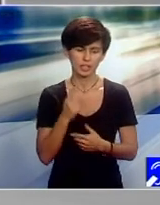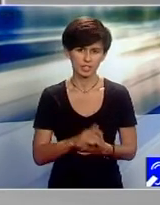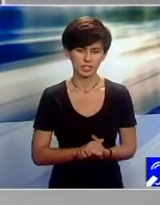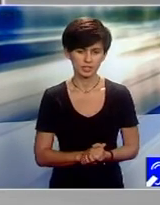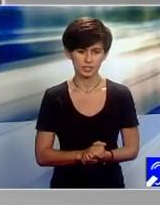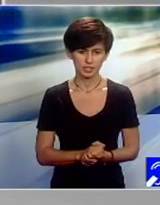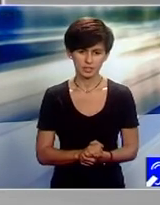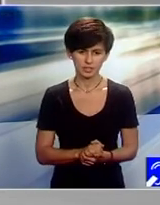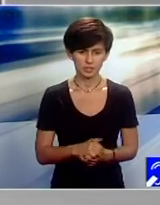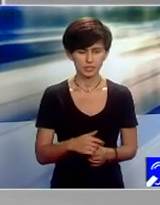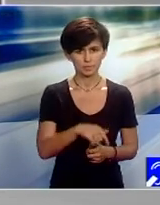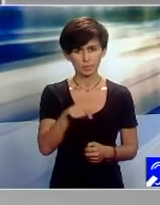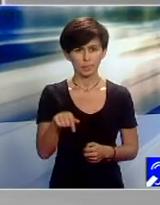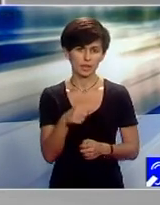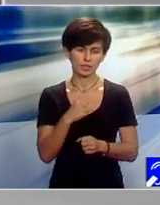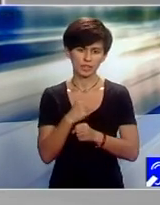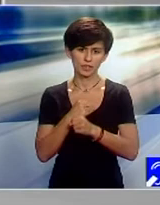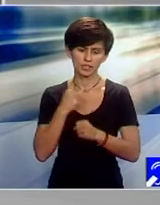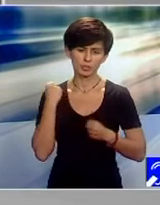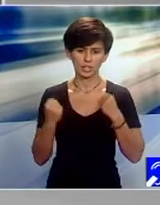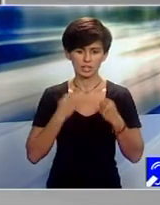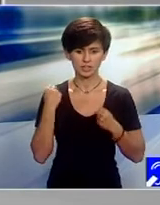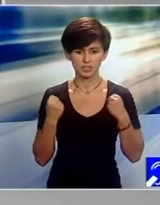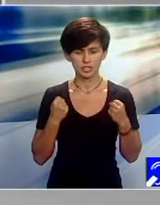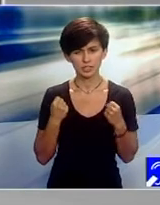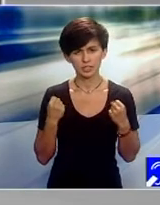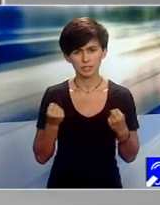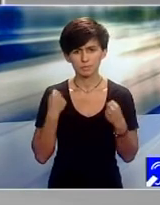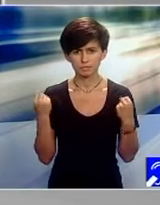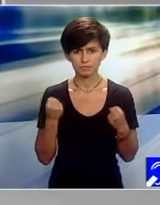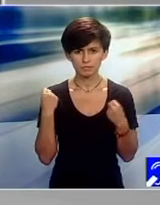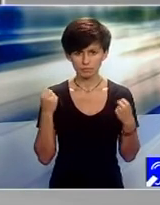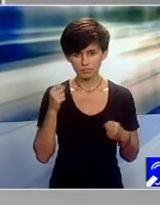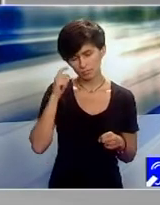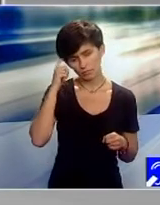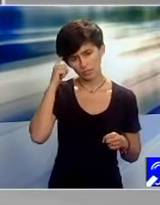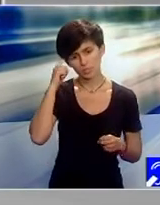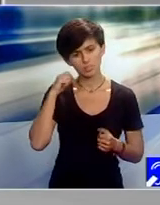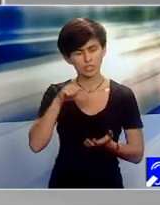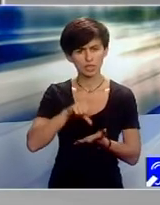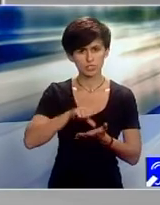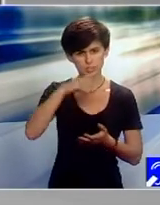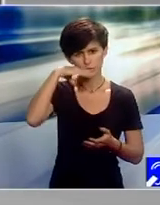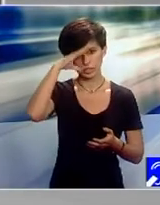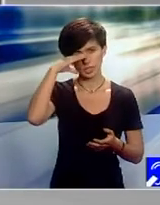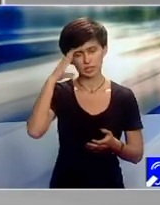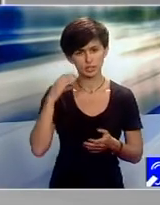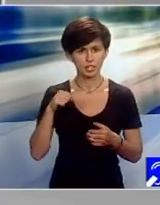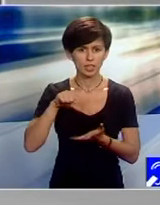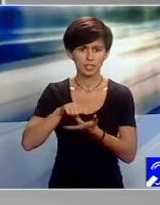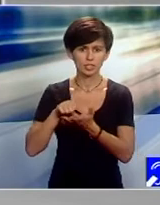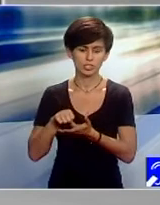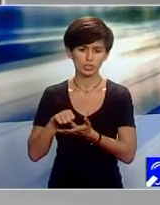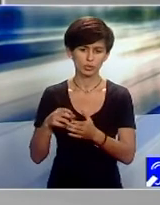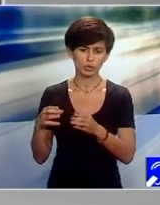Noi facem activități de antrenament cognitiv și la centru de zi pentru bolnavi cu Alzheimer în cadrul centrului comunitar